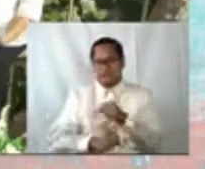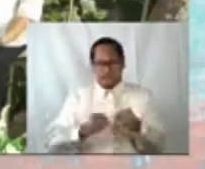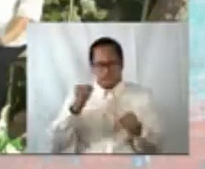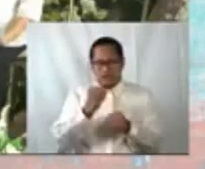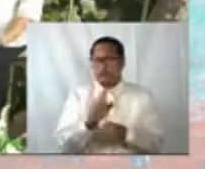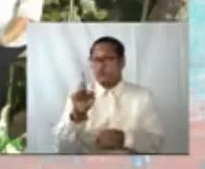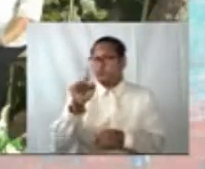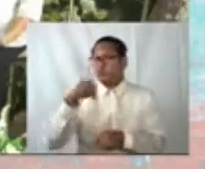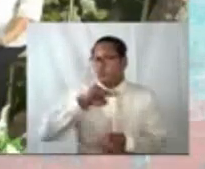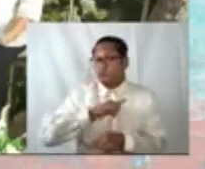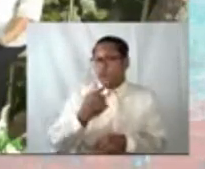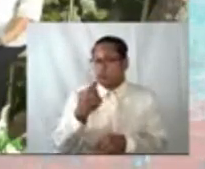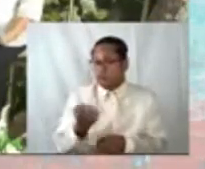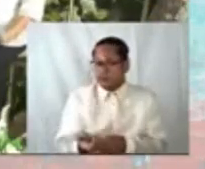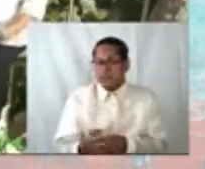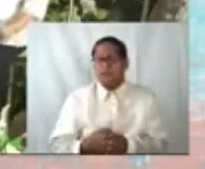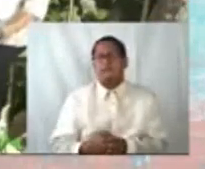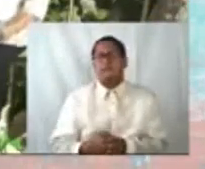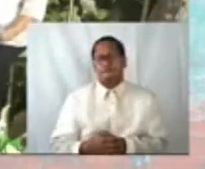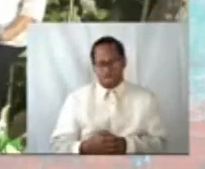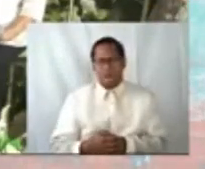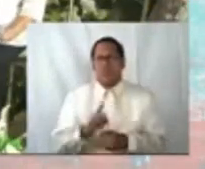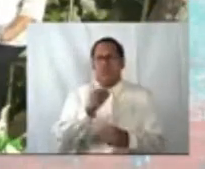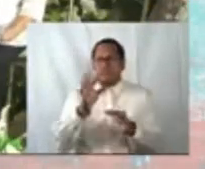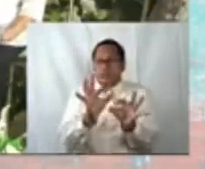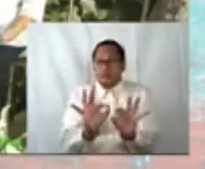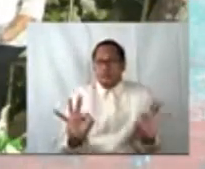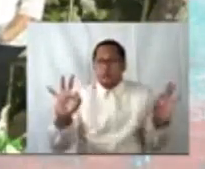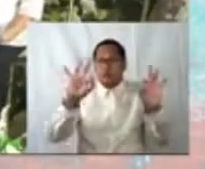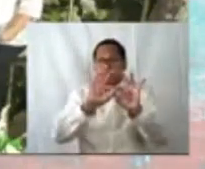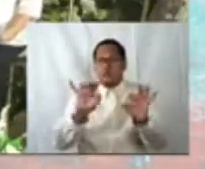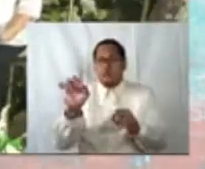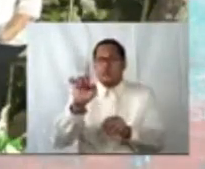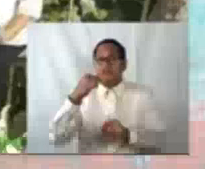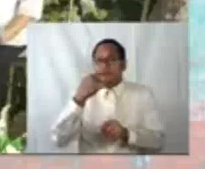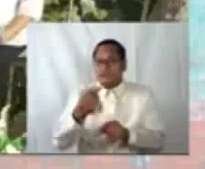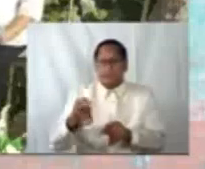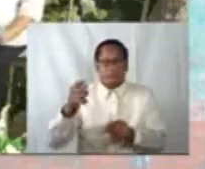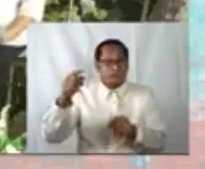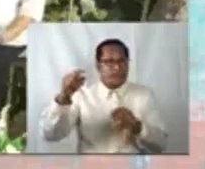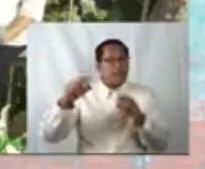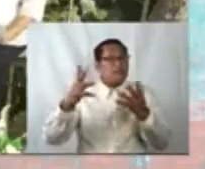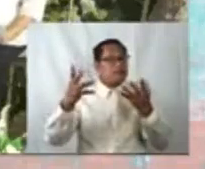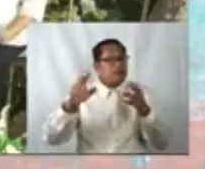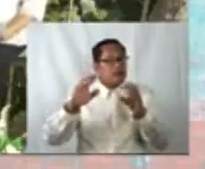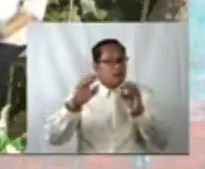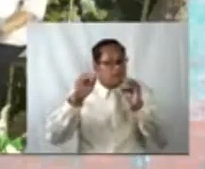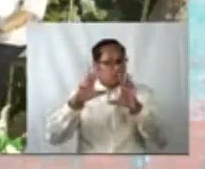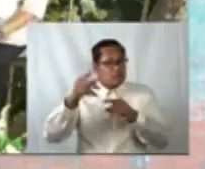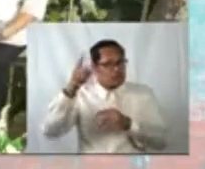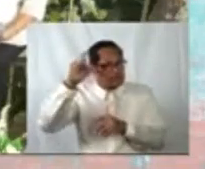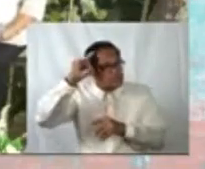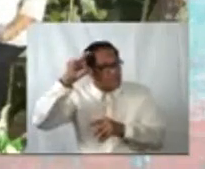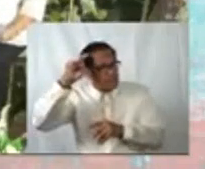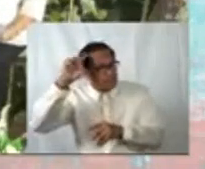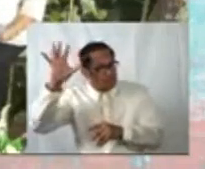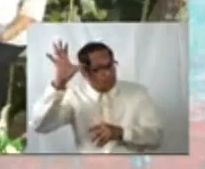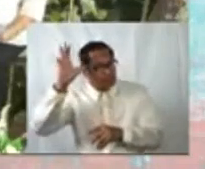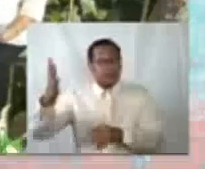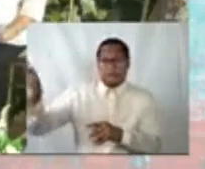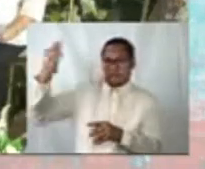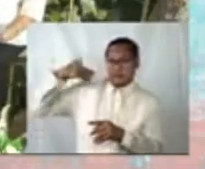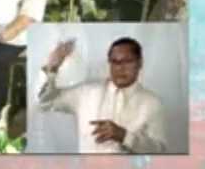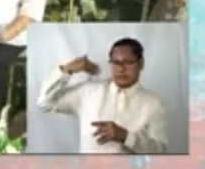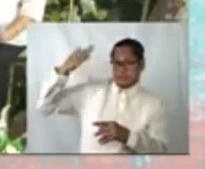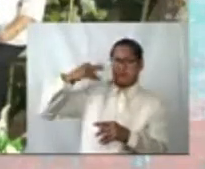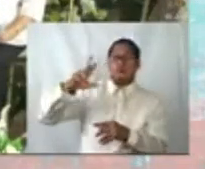to say here? Yun po yung kahalagahan ng sinasabi ni Professor Chow Chua nung panahon na yon, nung